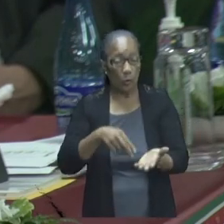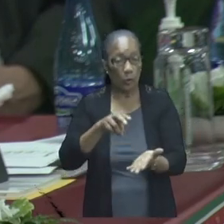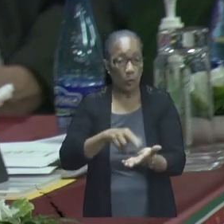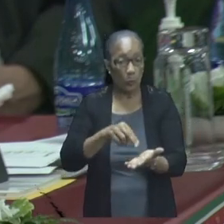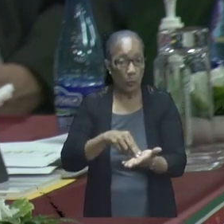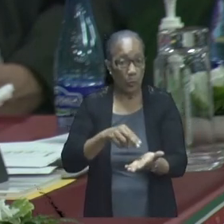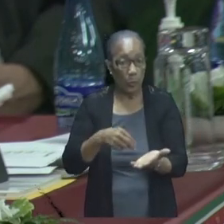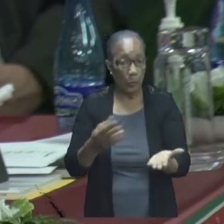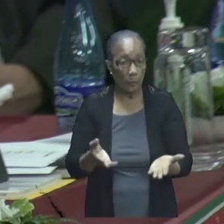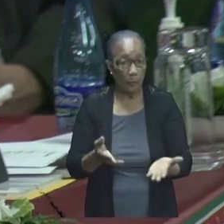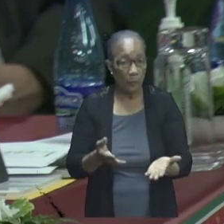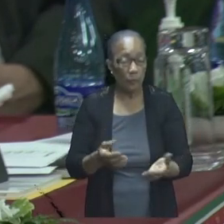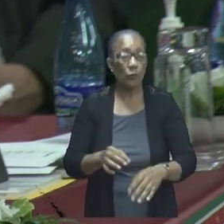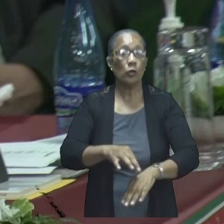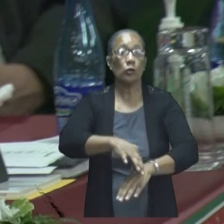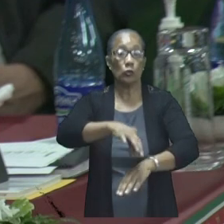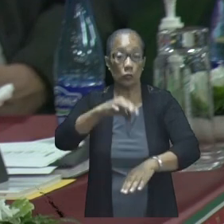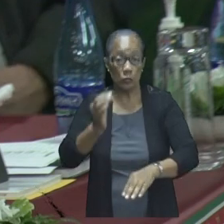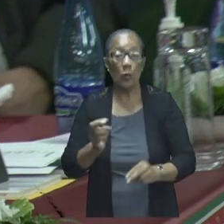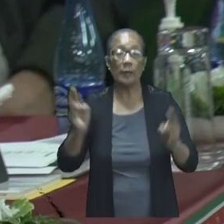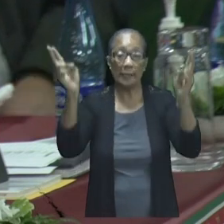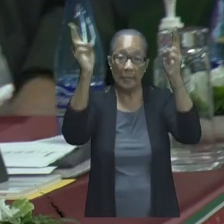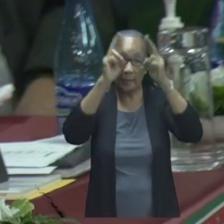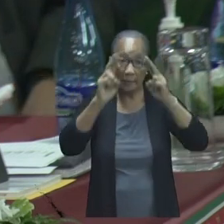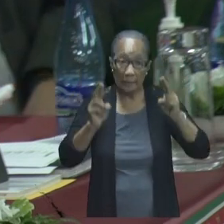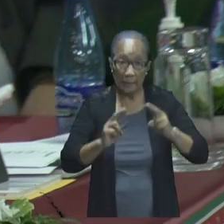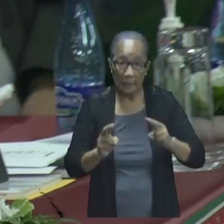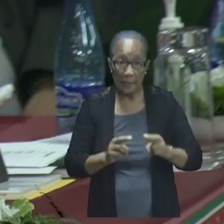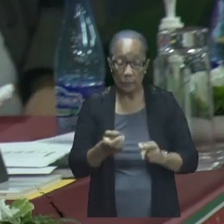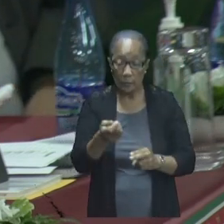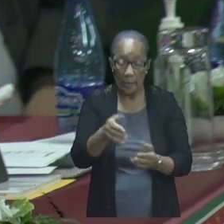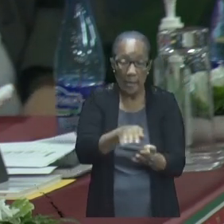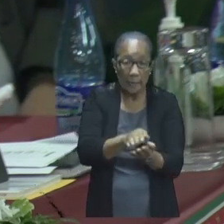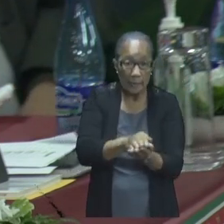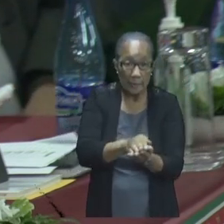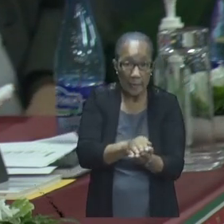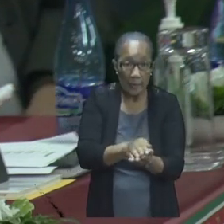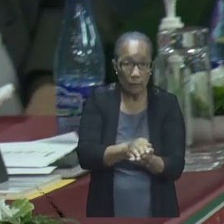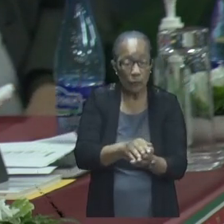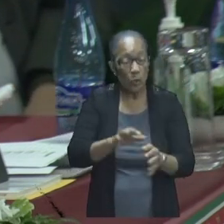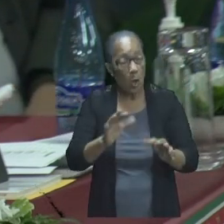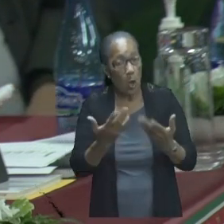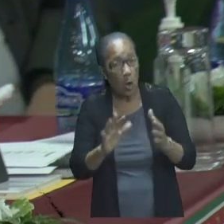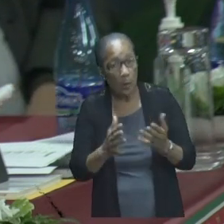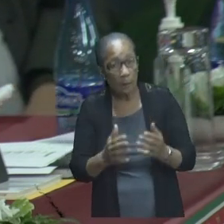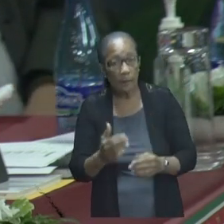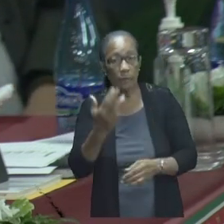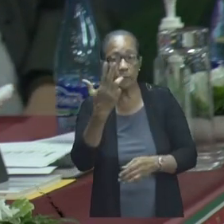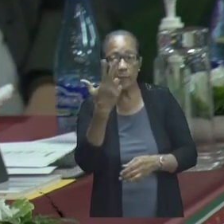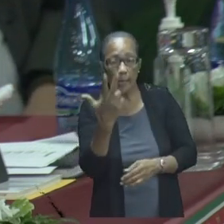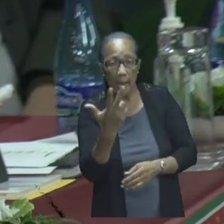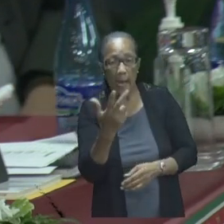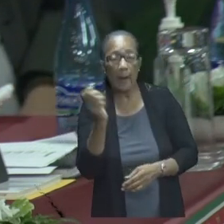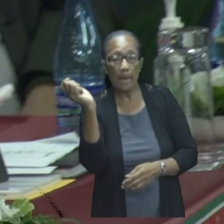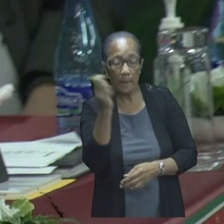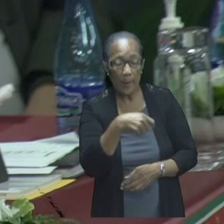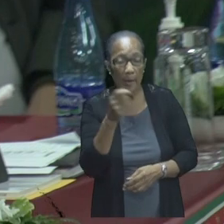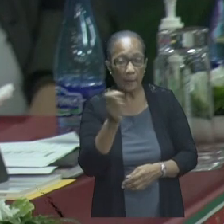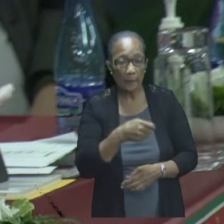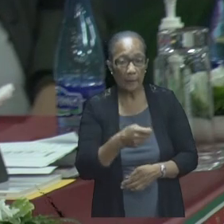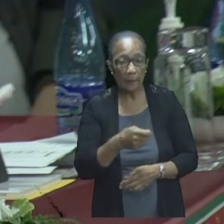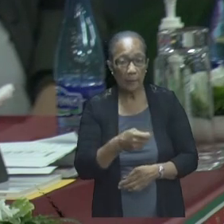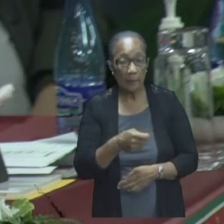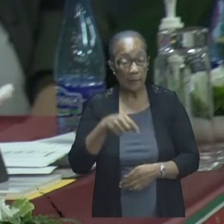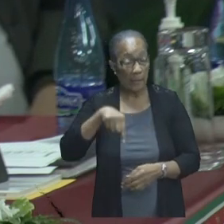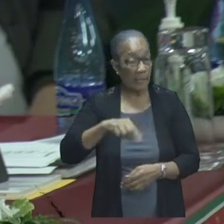een gezonde internationale reserve is ongeveer 8 maanden import daar zijn we